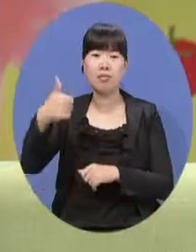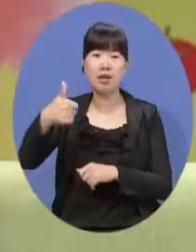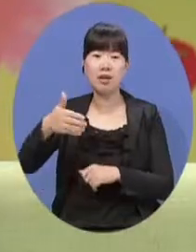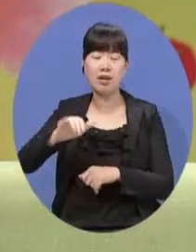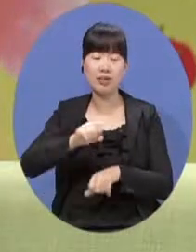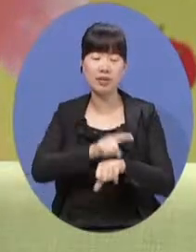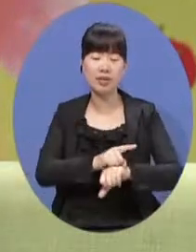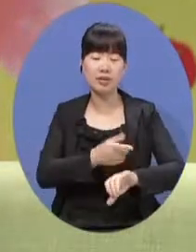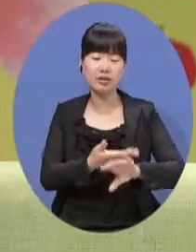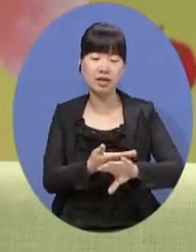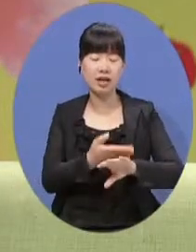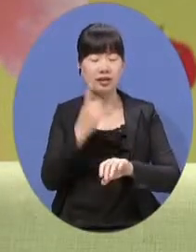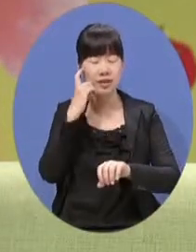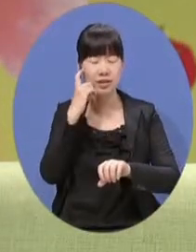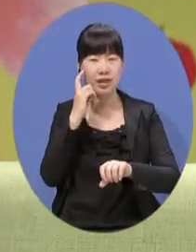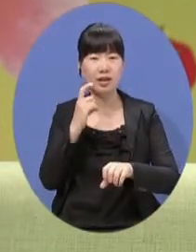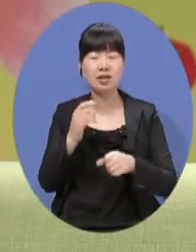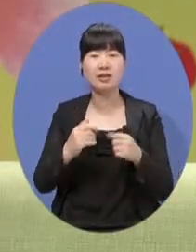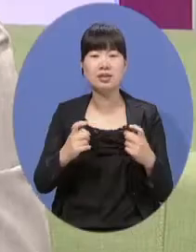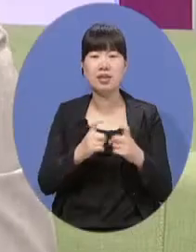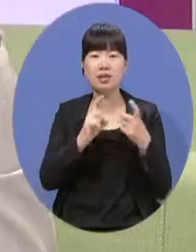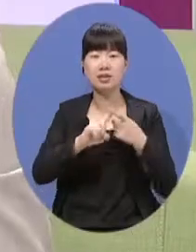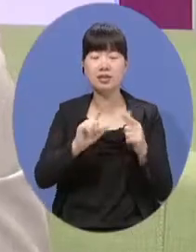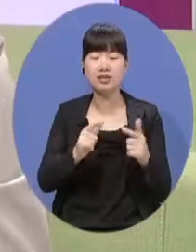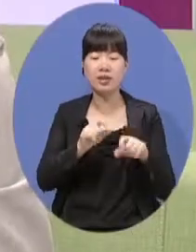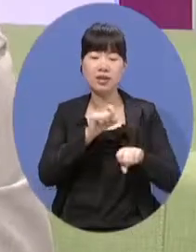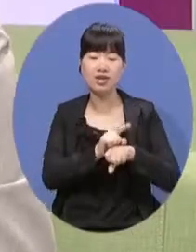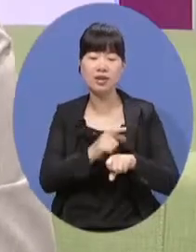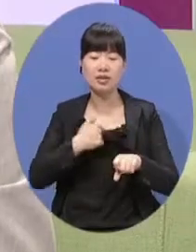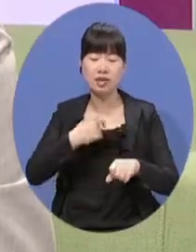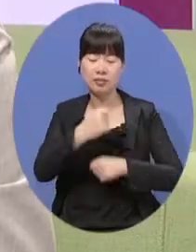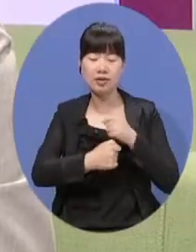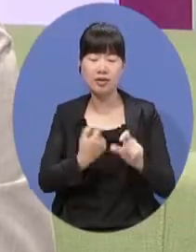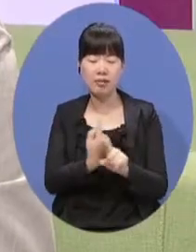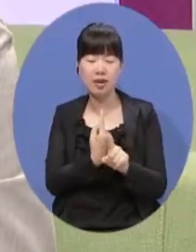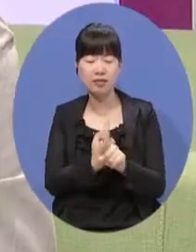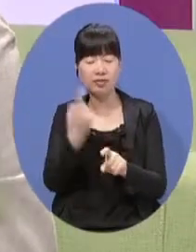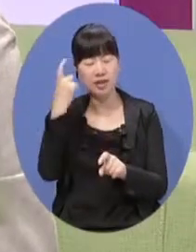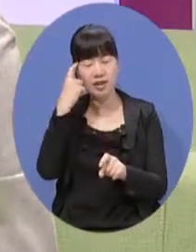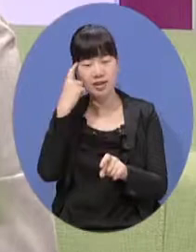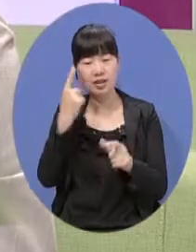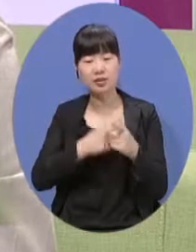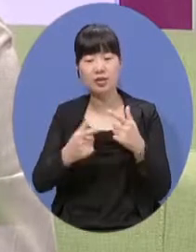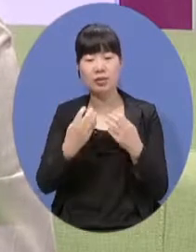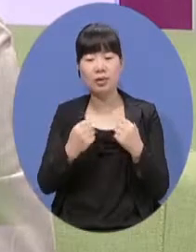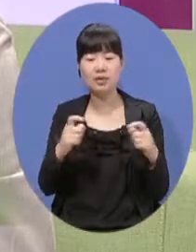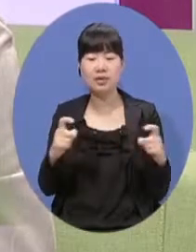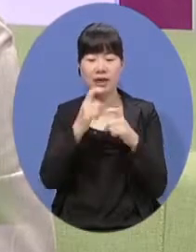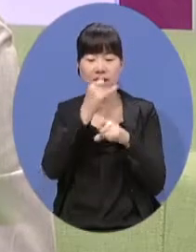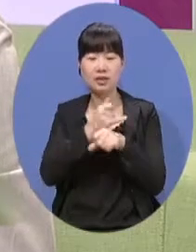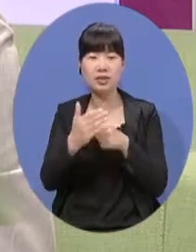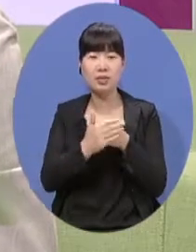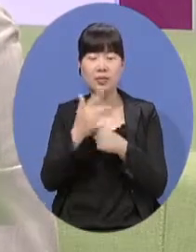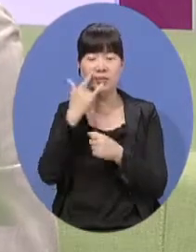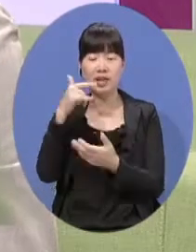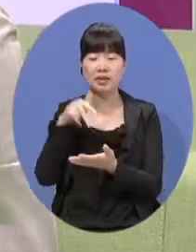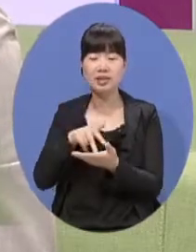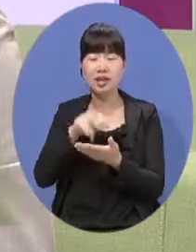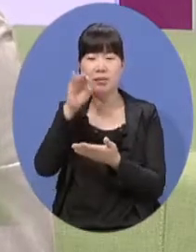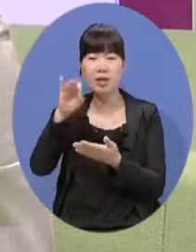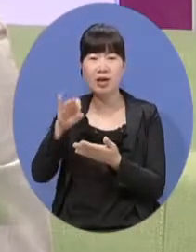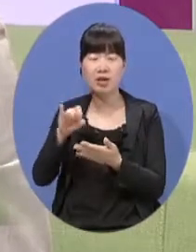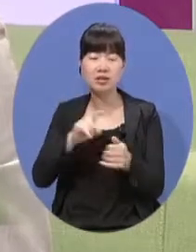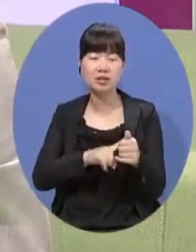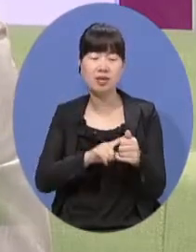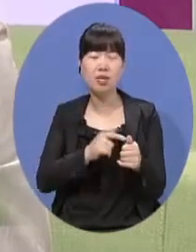성향이 다르다고 싸우는 게 아니라 성향을 내 마음대로 바꾸려고 하는 아이들이 더 많이 싸우기 때문에 부모님이 볼 때 아, 얘가